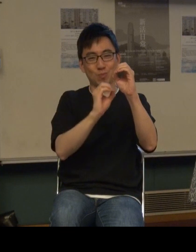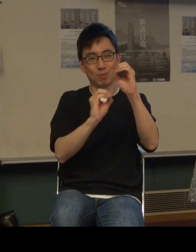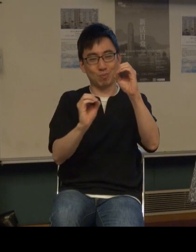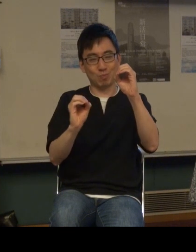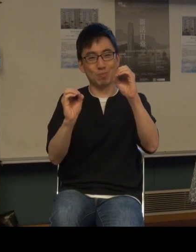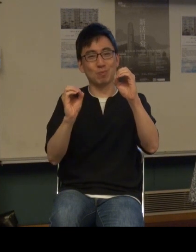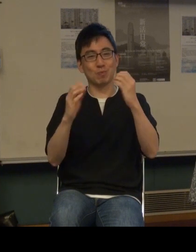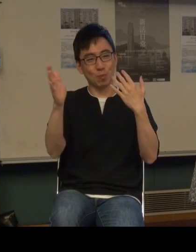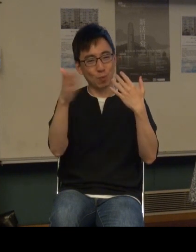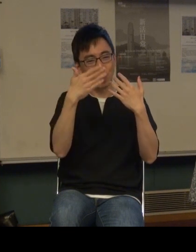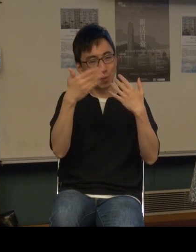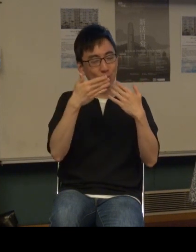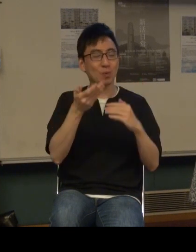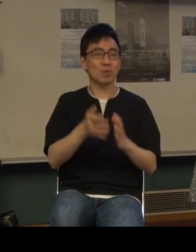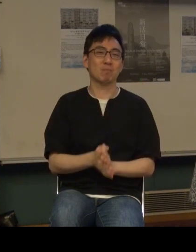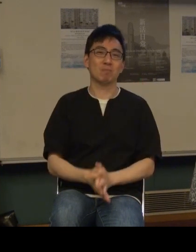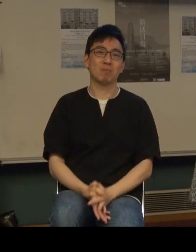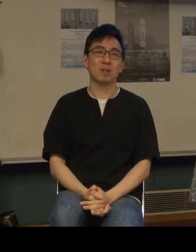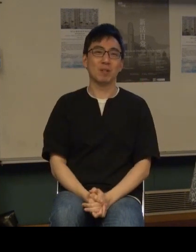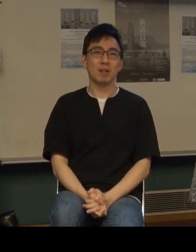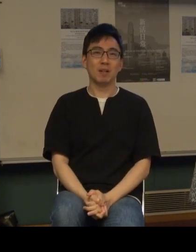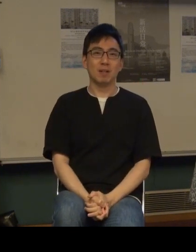陽板、用通風窗呢啲